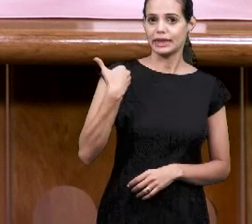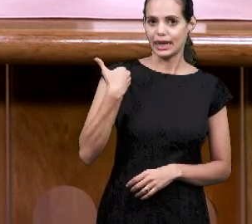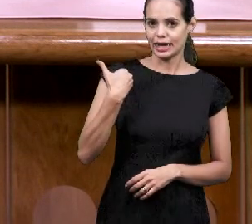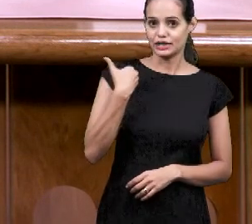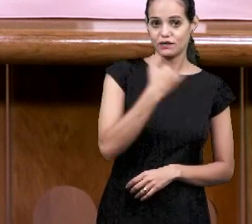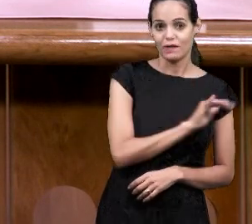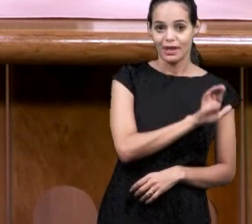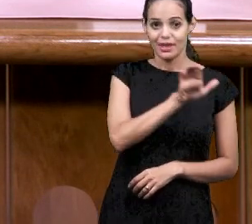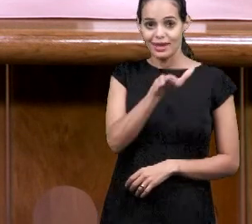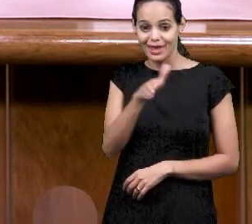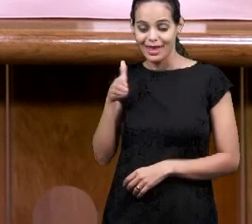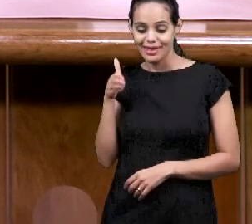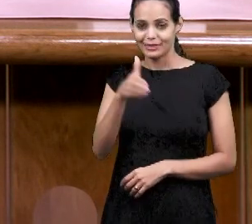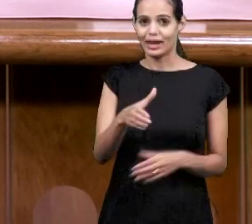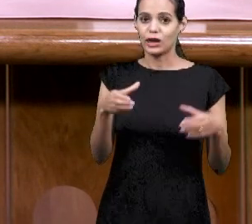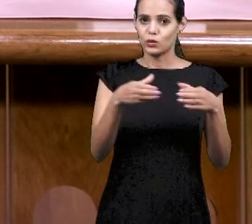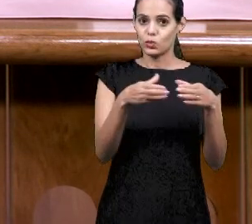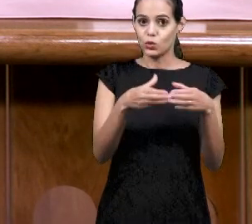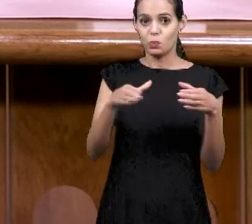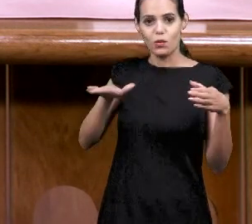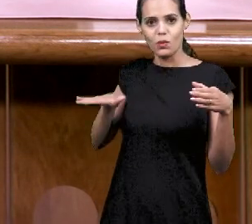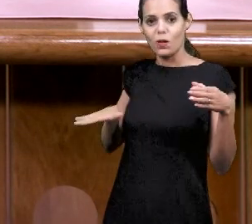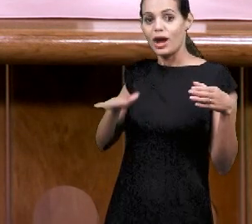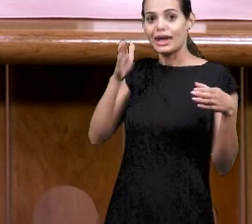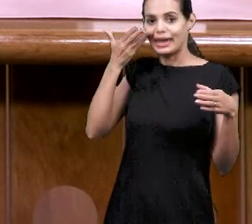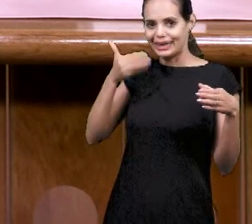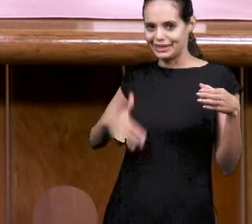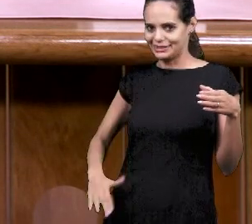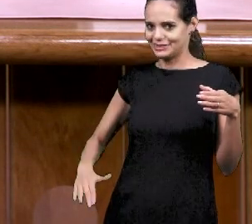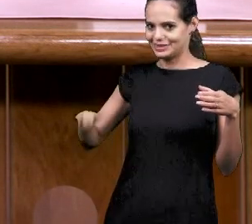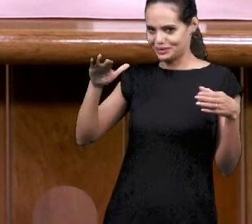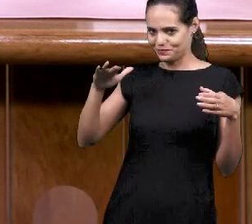et adolescents et aussi la croissance spirituelle.